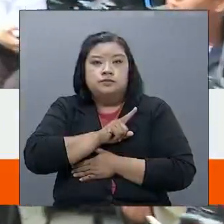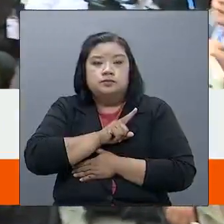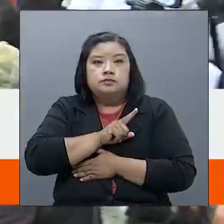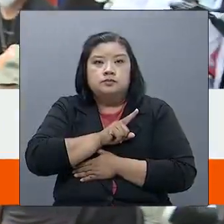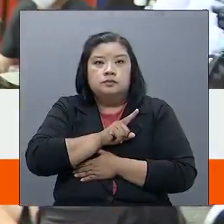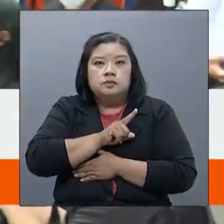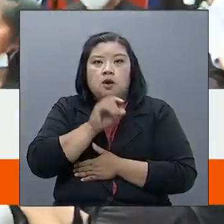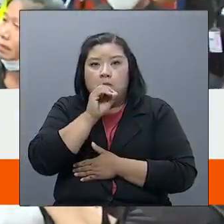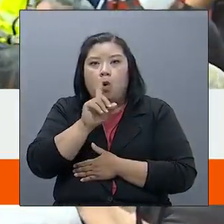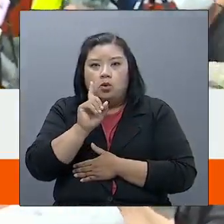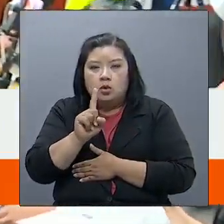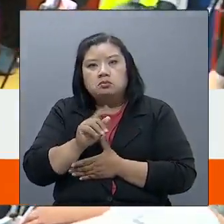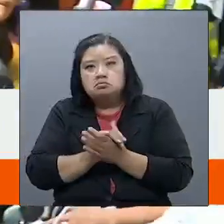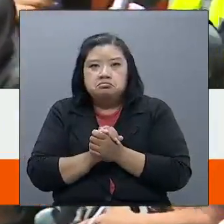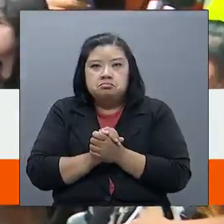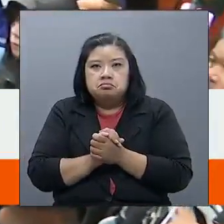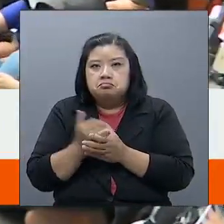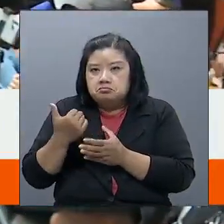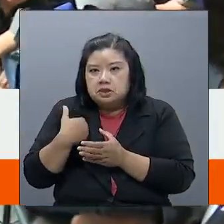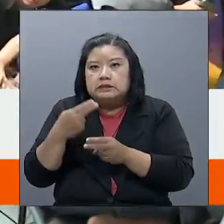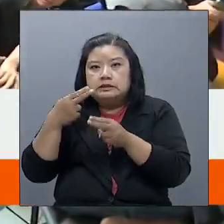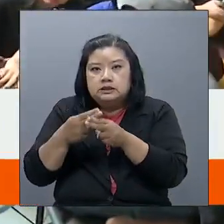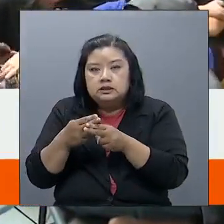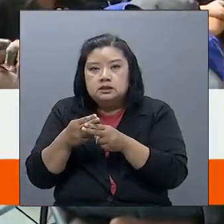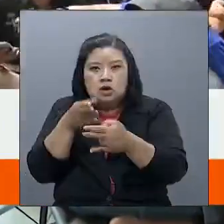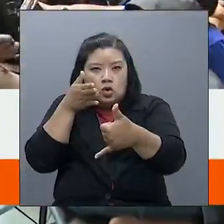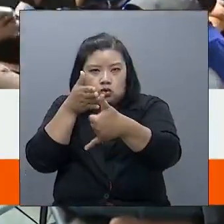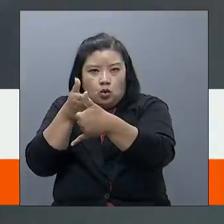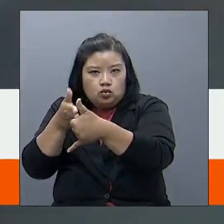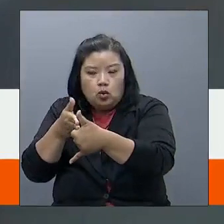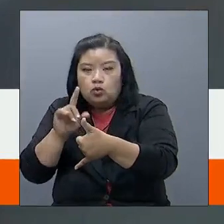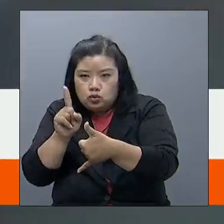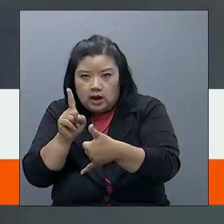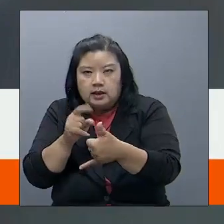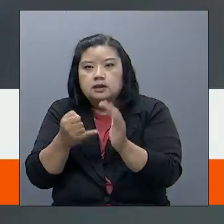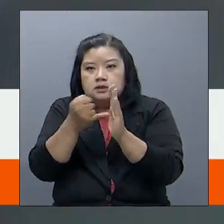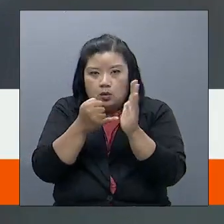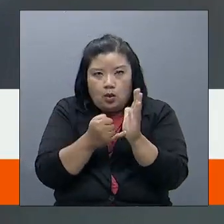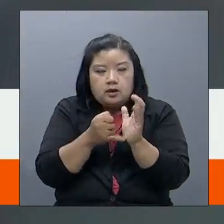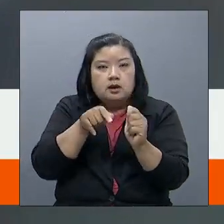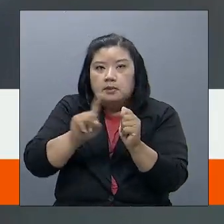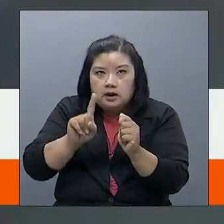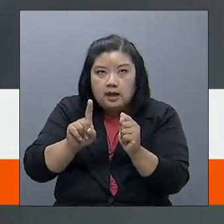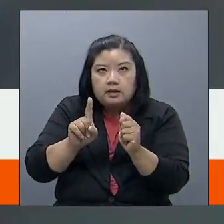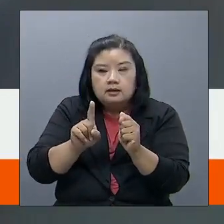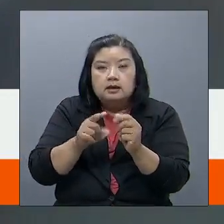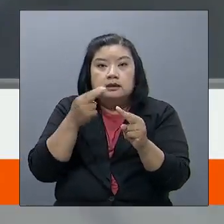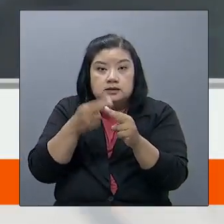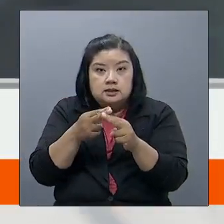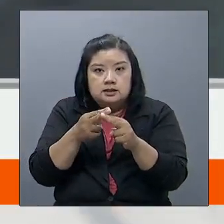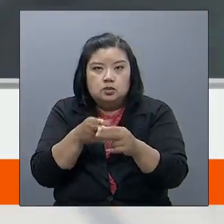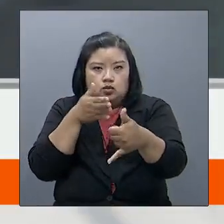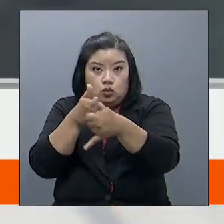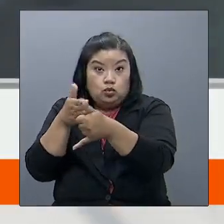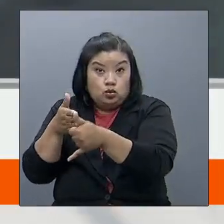จะให้เราไปเจาะลึกกับที่มีรายชื่อว่าเป็นตำรวจอยู่ในท้องที่ไหนเลยอย่างนี้นะเราเพียงแต่รู้ว่า